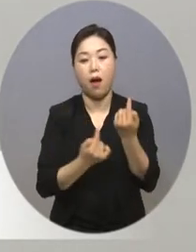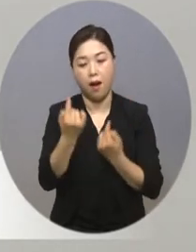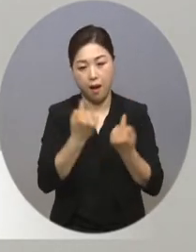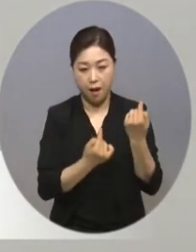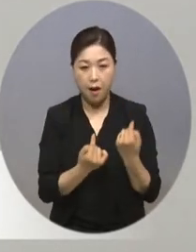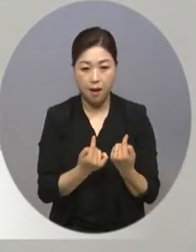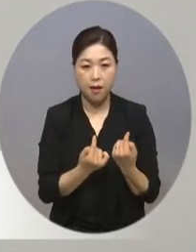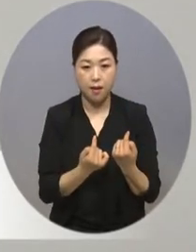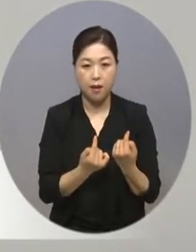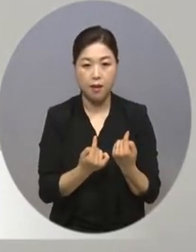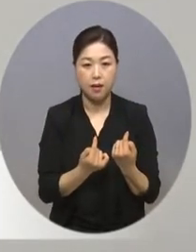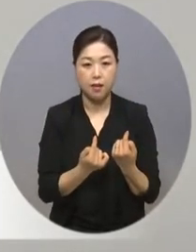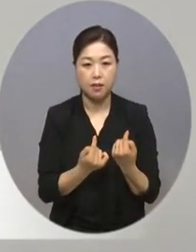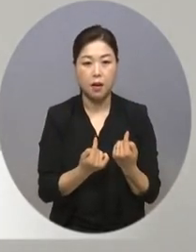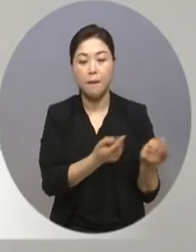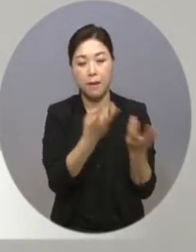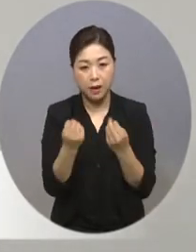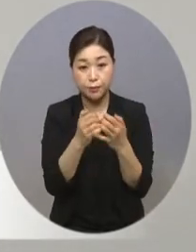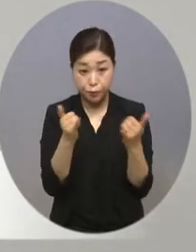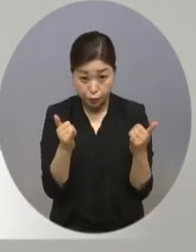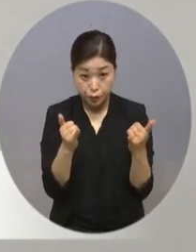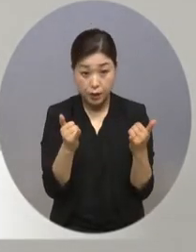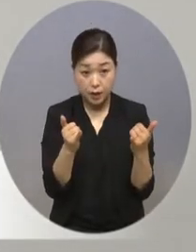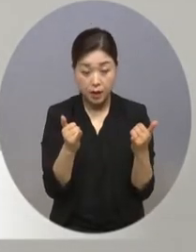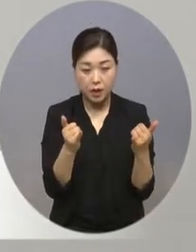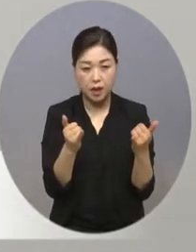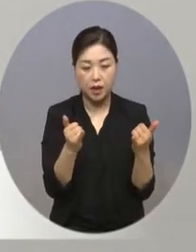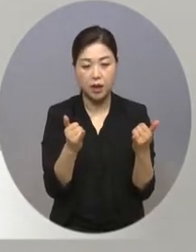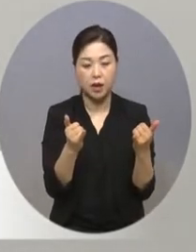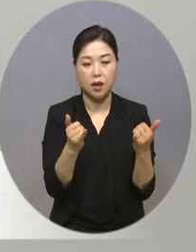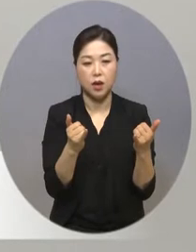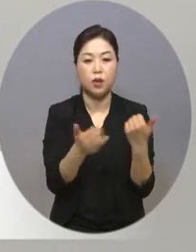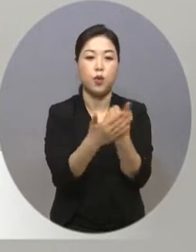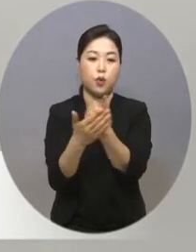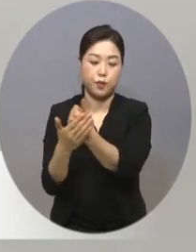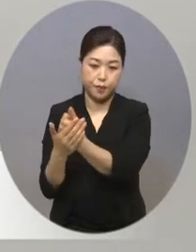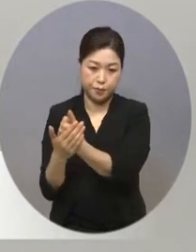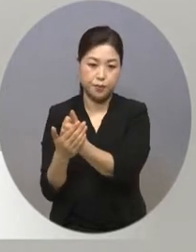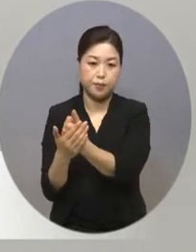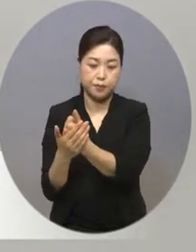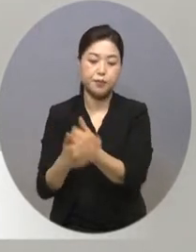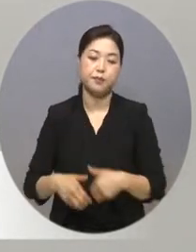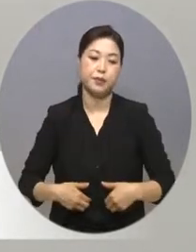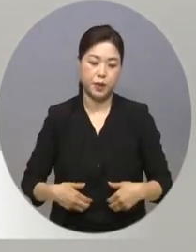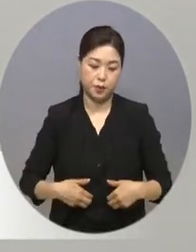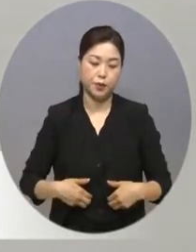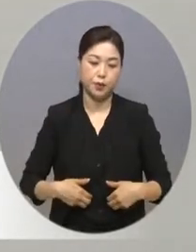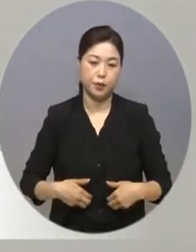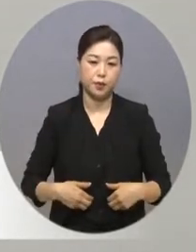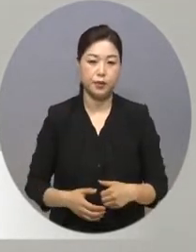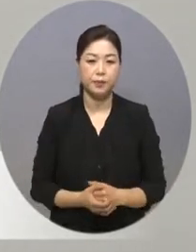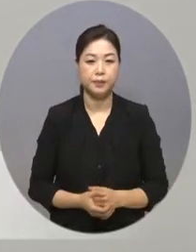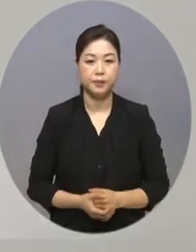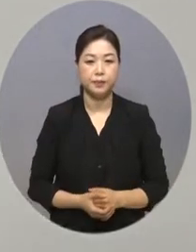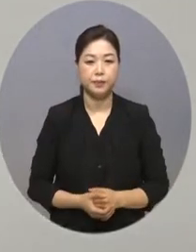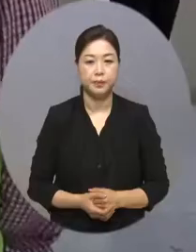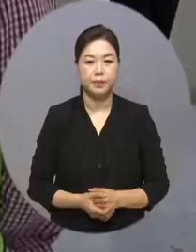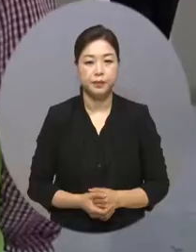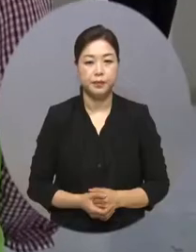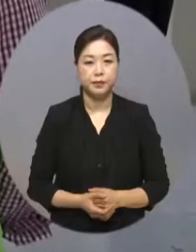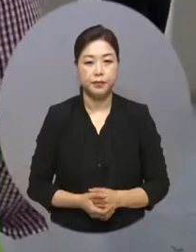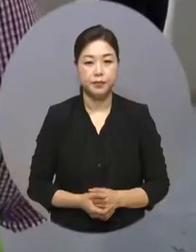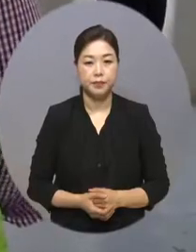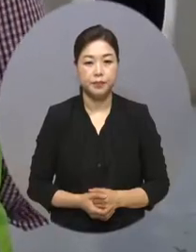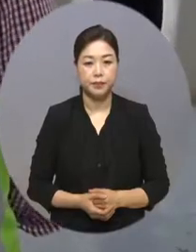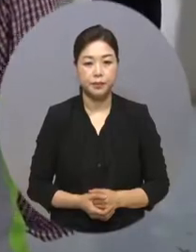지탱하기 위해서는 우리 많은 우리 시민들이 여기에 도움의 손길이 필요한 곳인데요.